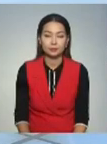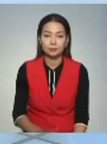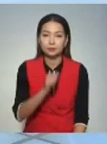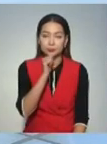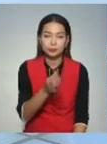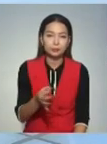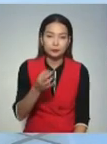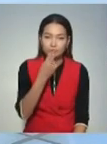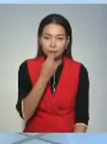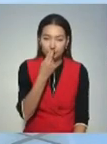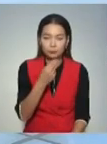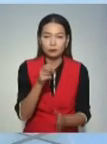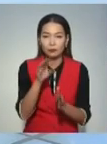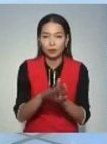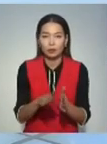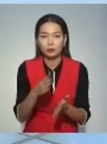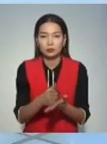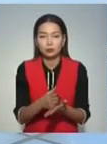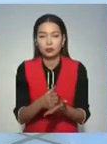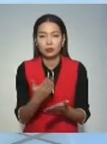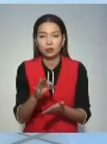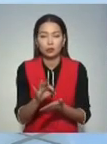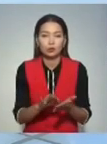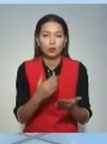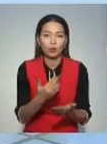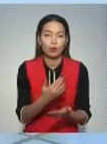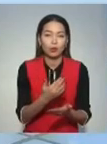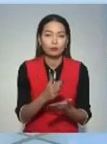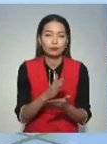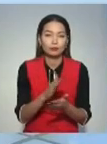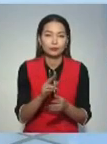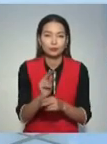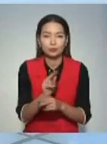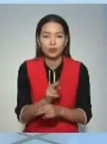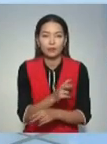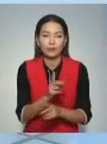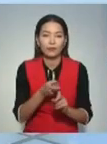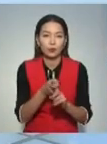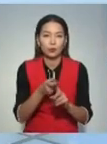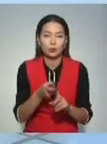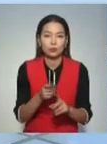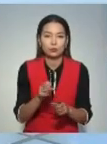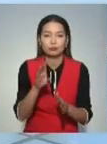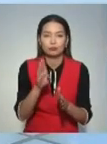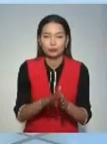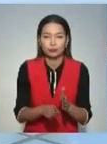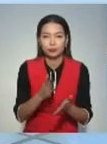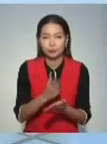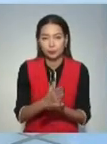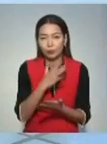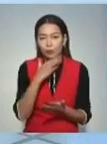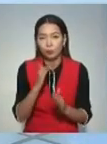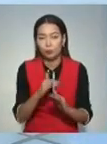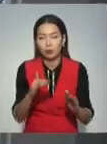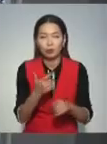Қостанай облысында тұмау өршіп тұр. Жедел респираторлық вирустық инфекция жұқтырғандар саны күрт көбейді. Әсіресе балалар көп ауырып